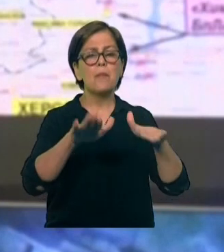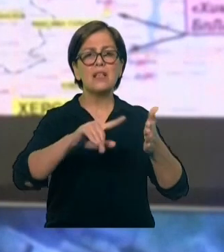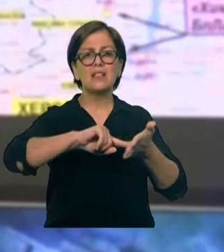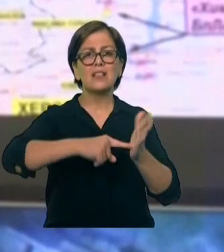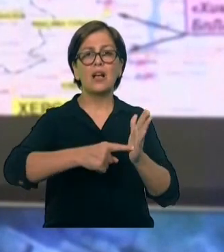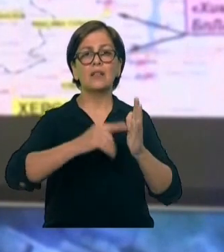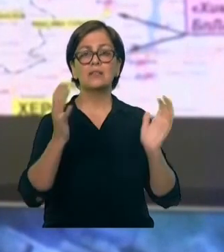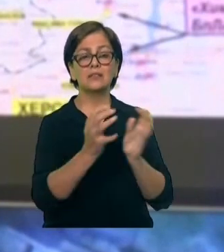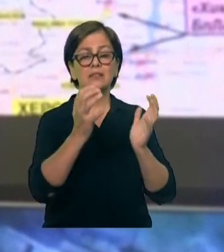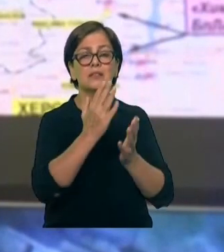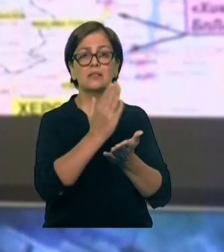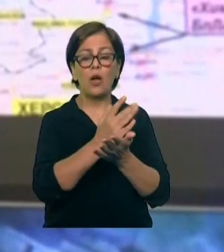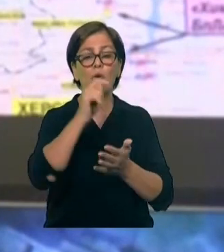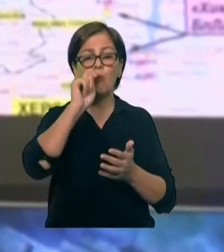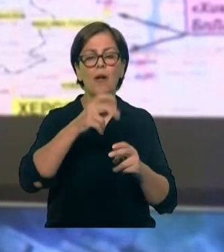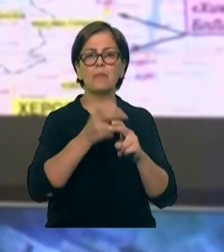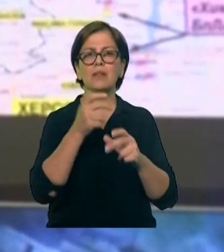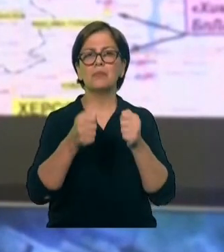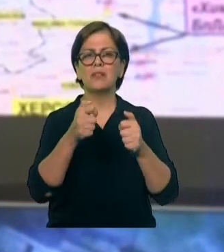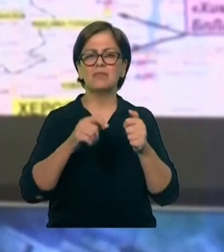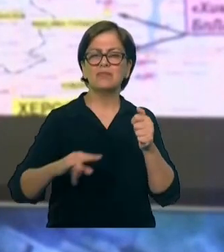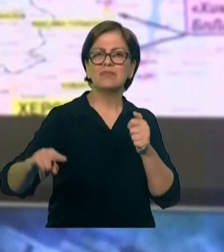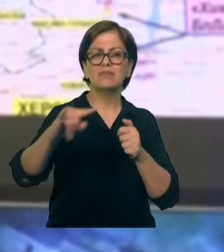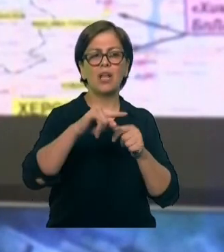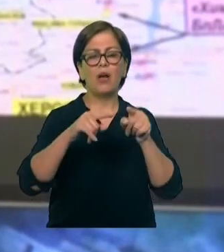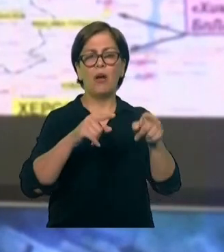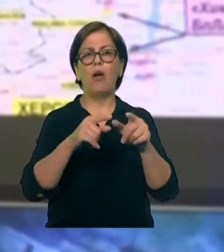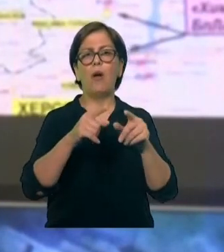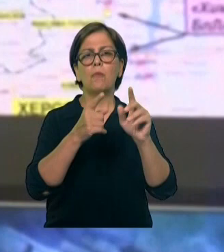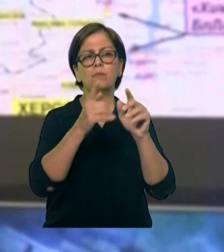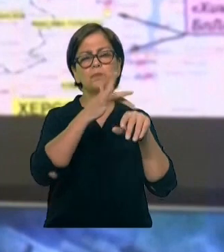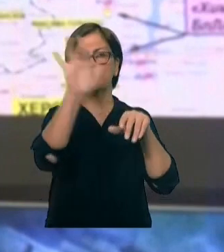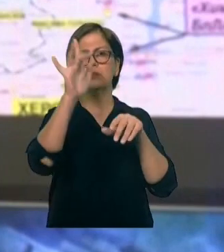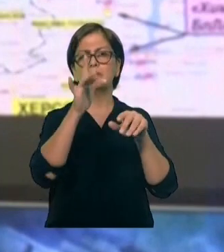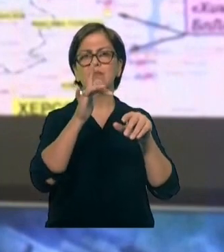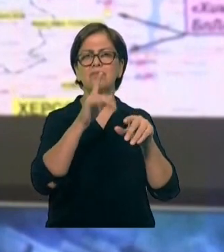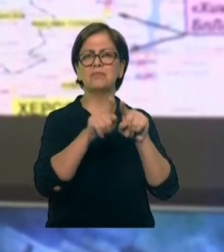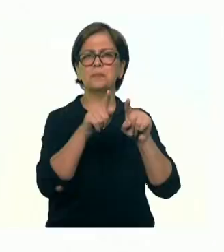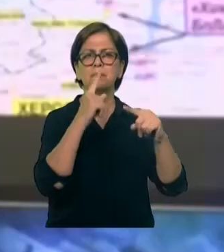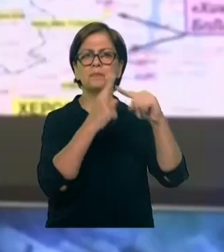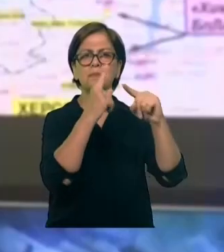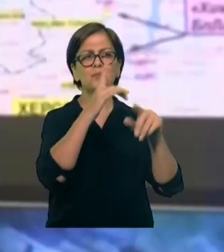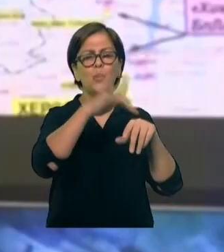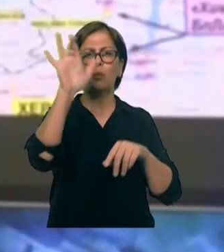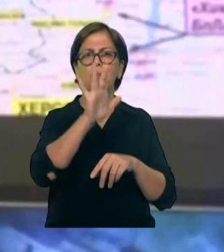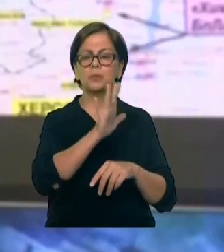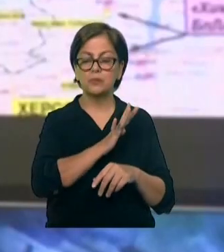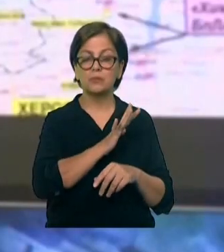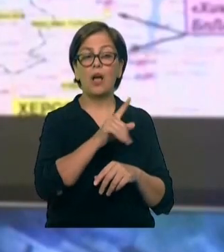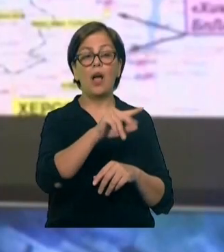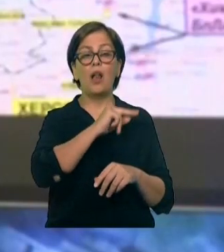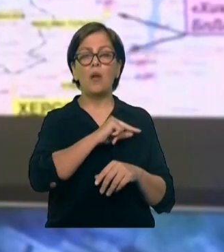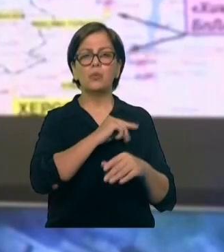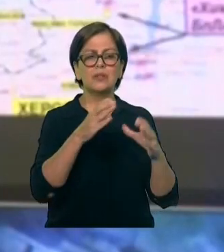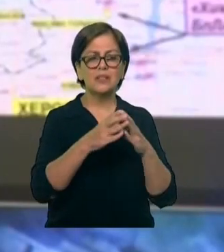yaxınlaşan Ukraynaya məxsus pilotsuz təyyarə atıcı silahlardan atəşə tutularaq vurulub. Zaporojye Atom Elektrik Stansiyasının işçi heyəti onun